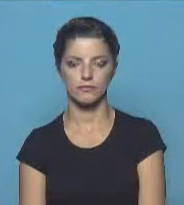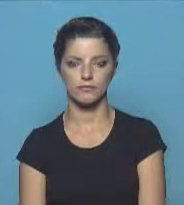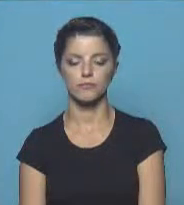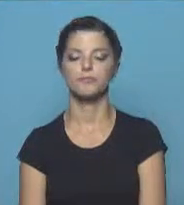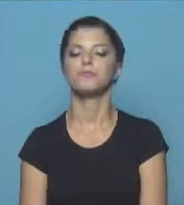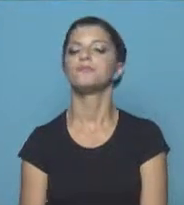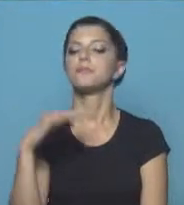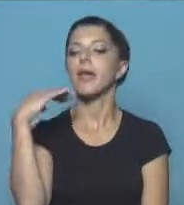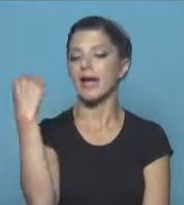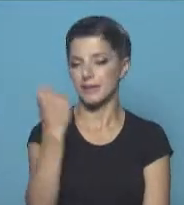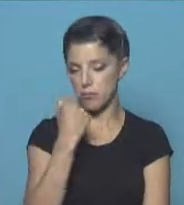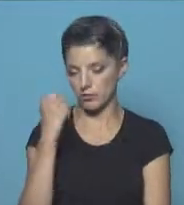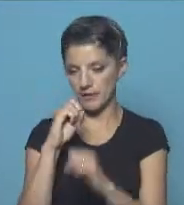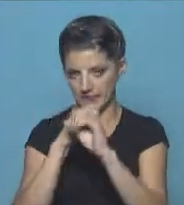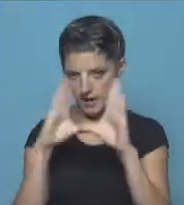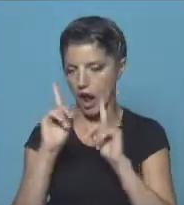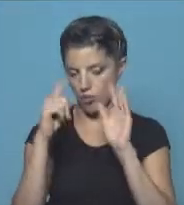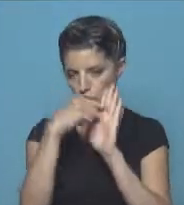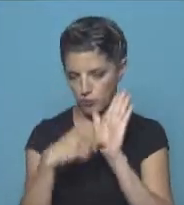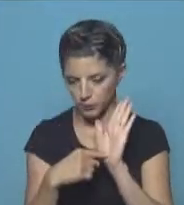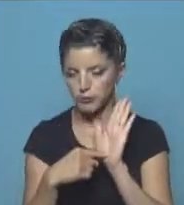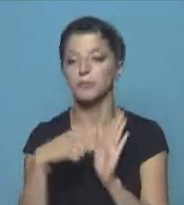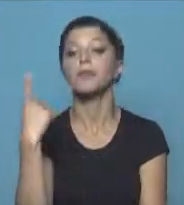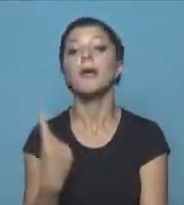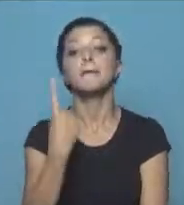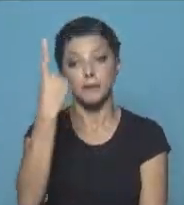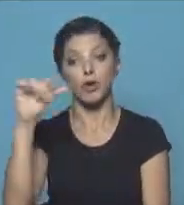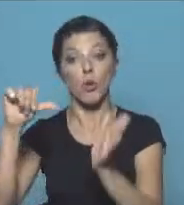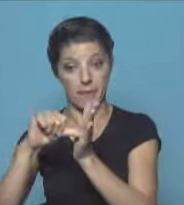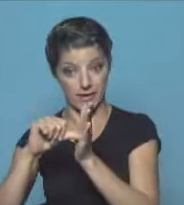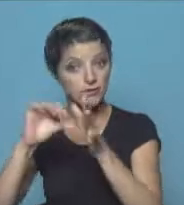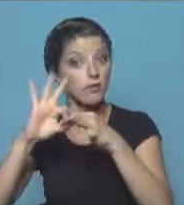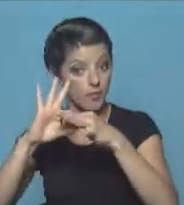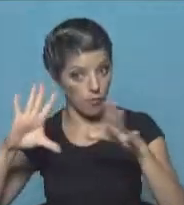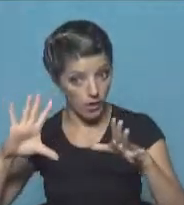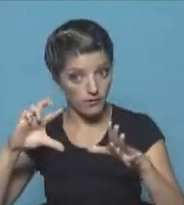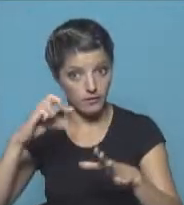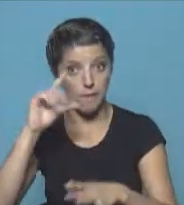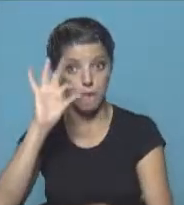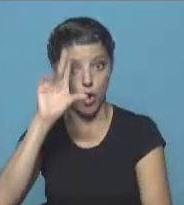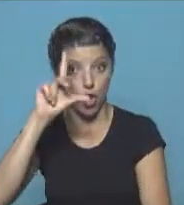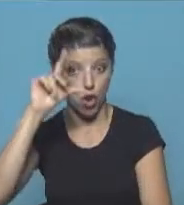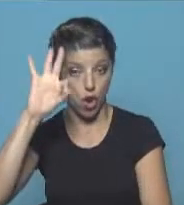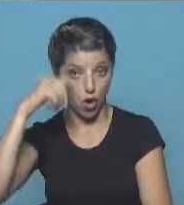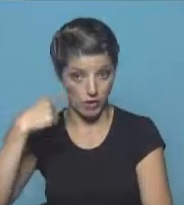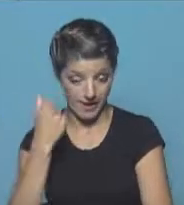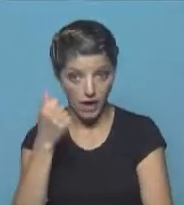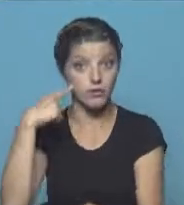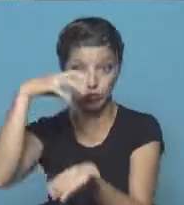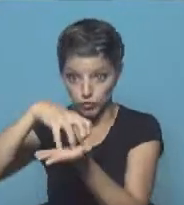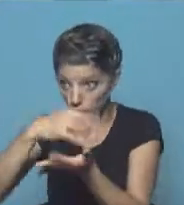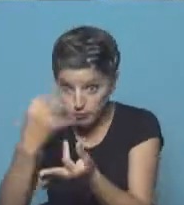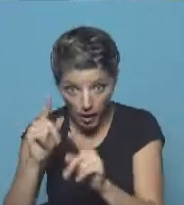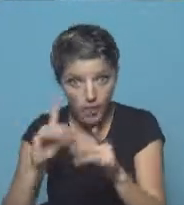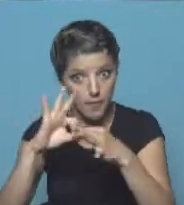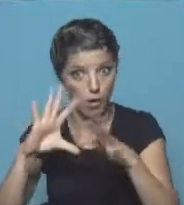Es importante aclarar algunas cuestiones. En primer lugar, Polonia es un país democrático. Es un país democrático. Funcionan las instituciones. El